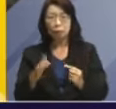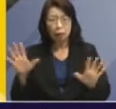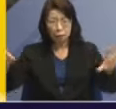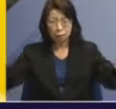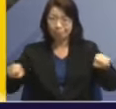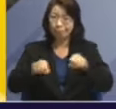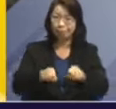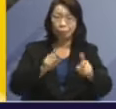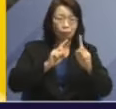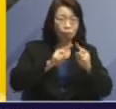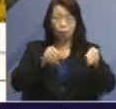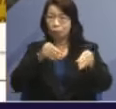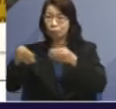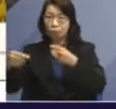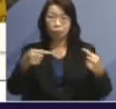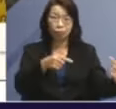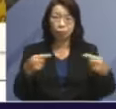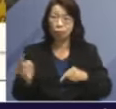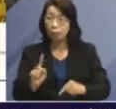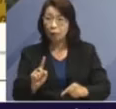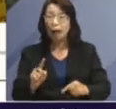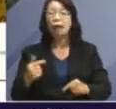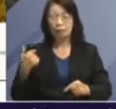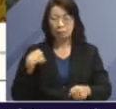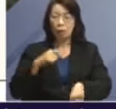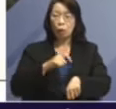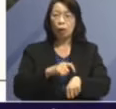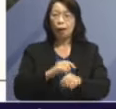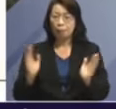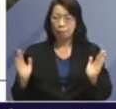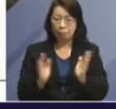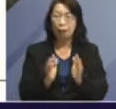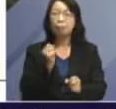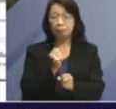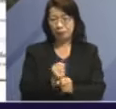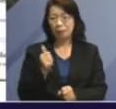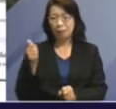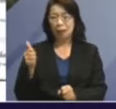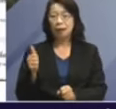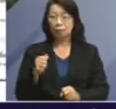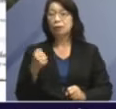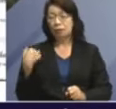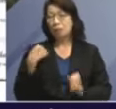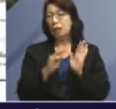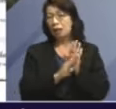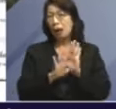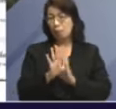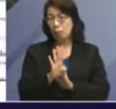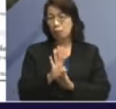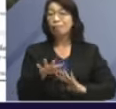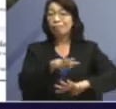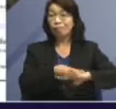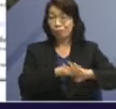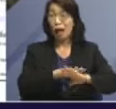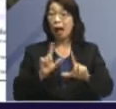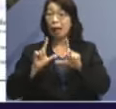ไกลเกลี่ยก่อนฟ้องและก็หลังฟ้องก็สามารถไกลเกลี่ยออนไลน์ได้อย่างเราถนัดใช้ไลน์กัน